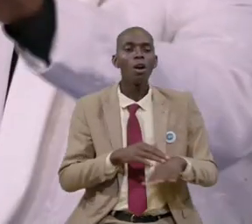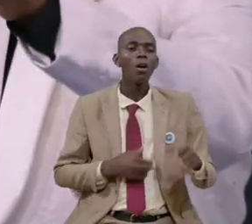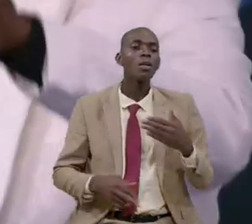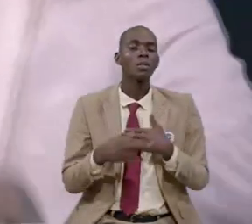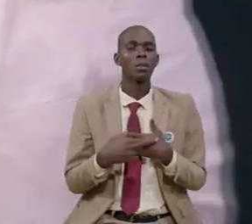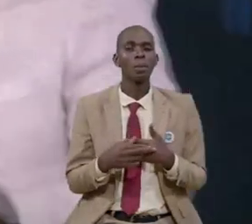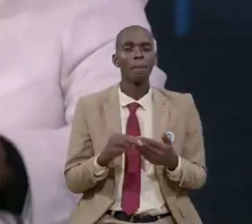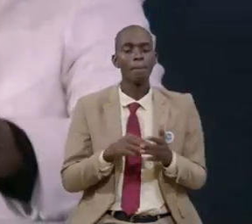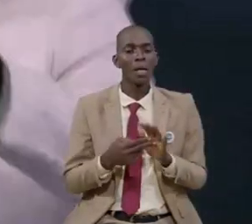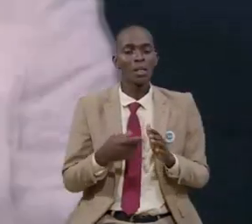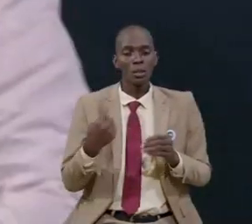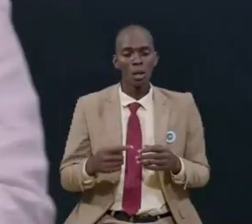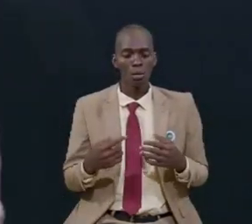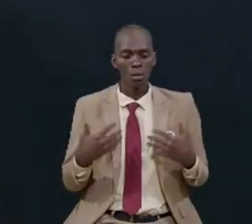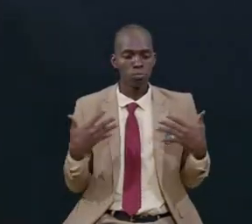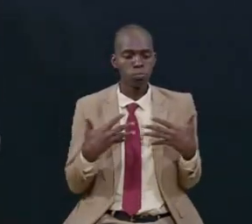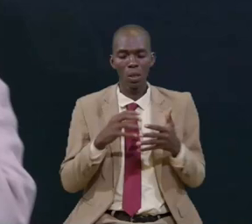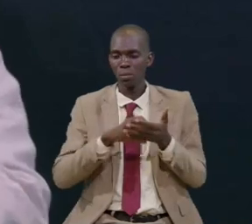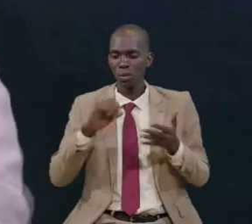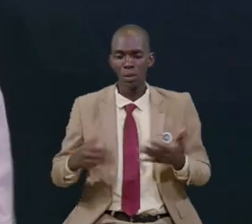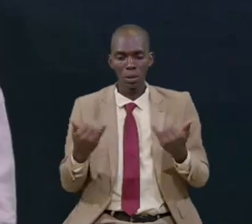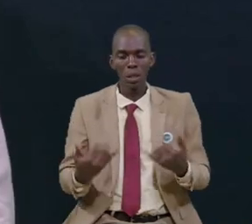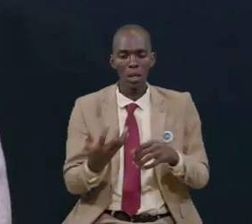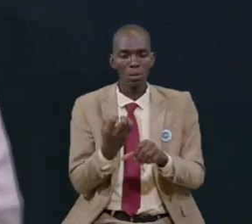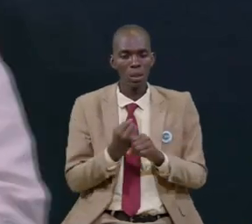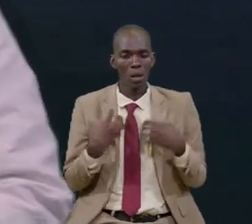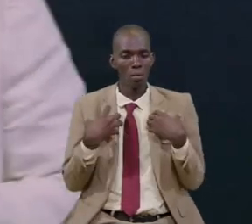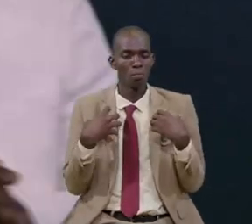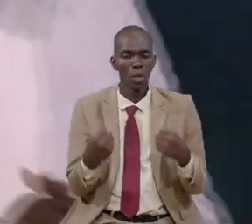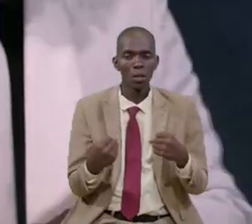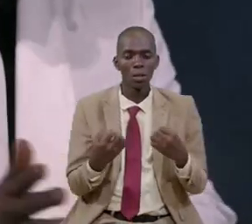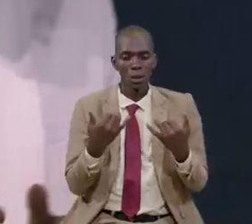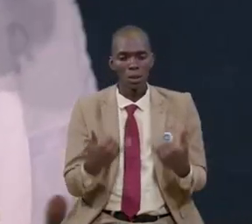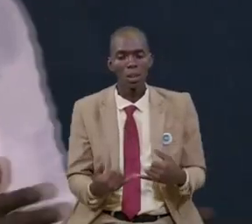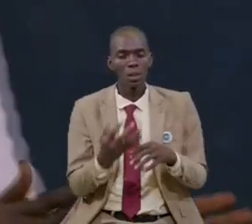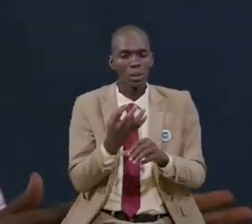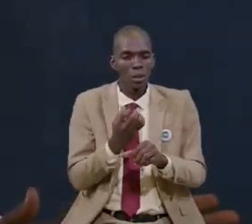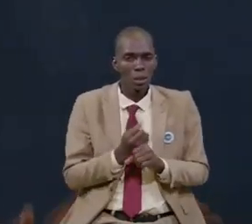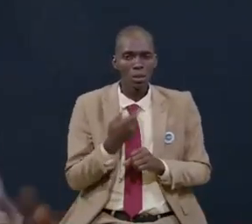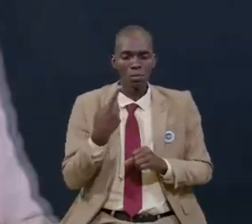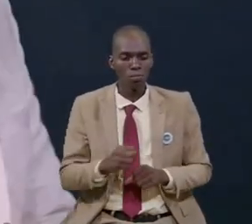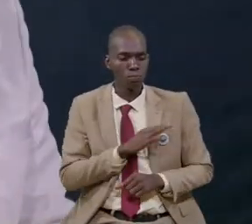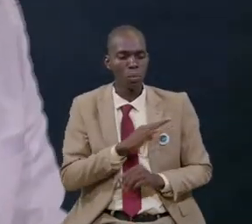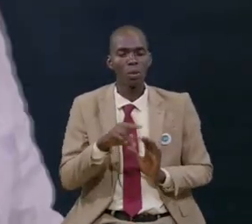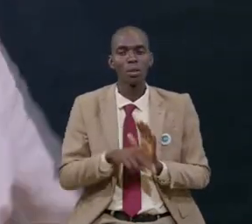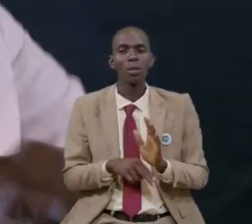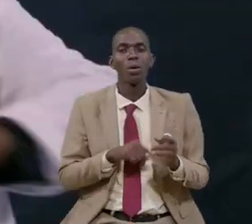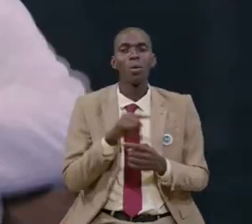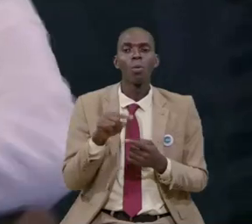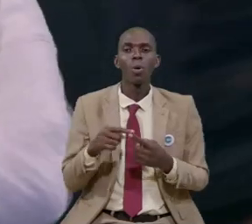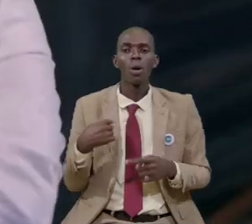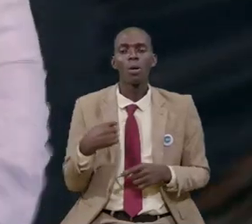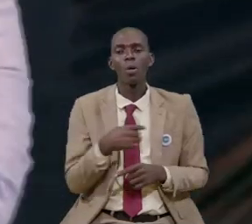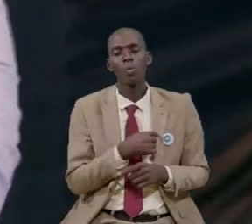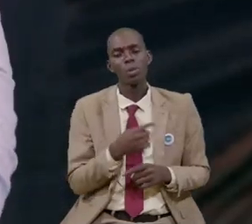conviction est revenue, la réalité de sa vie est maintenant revenue. Et si nous disons que quelqu'un